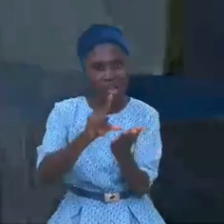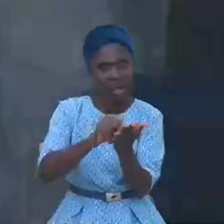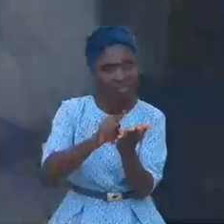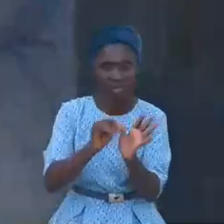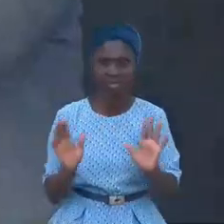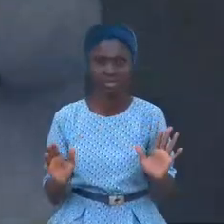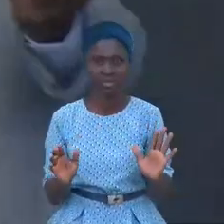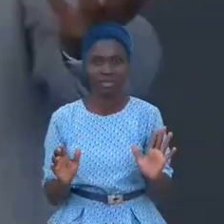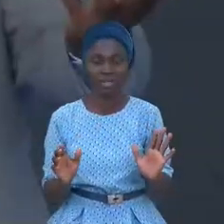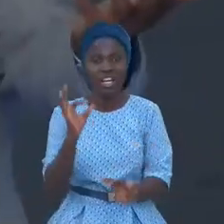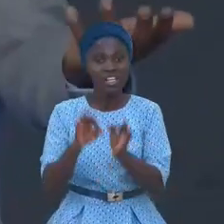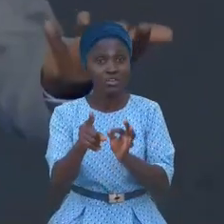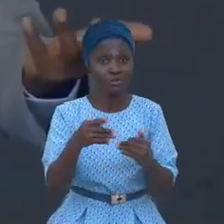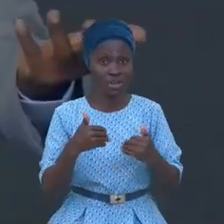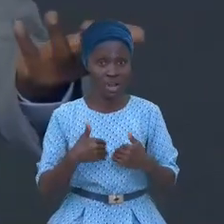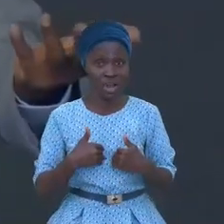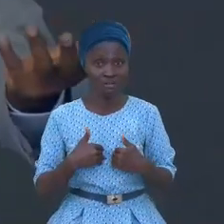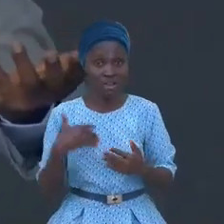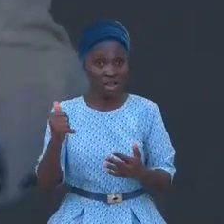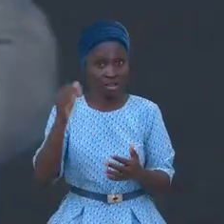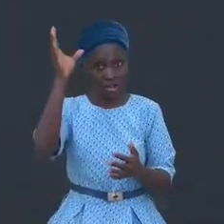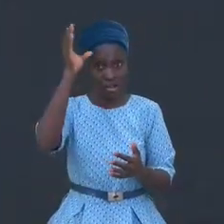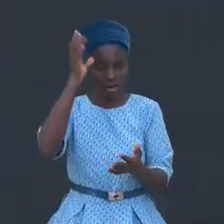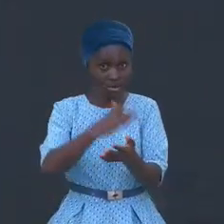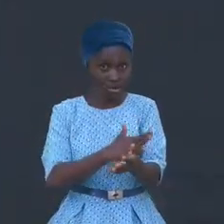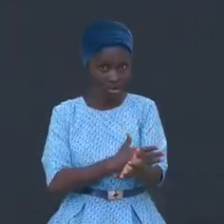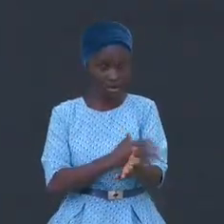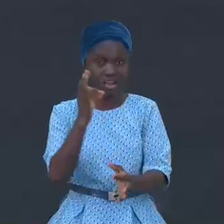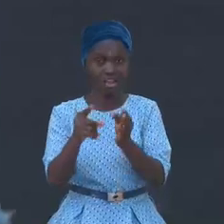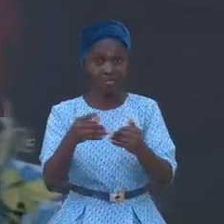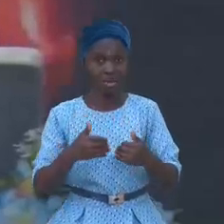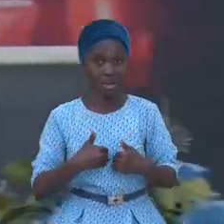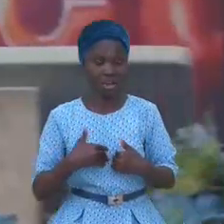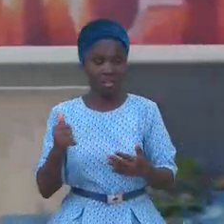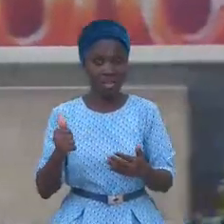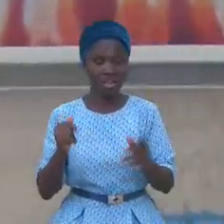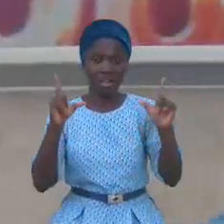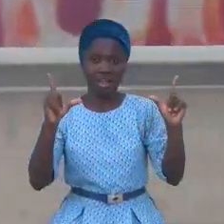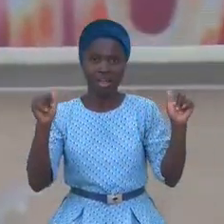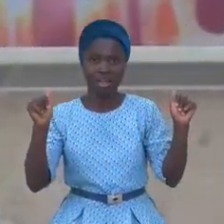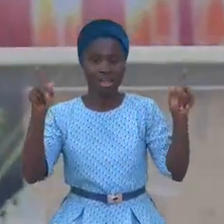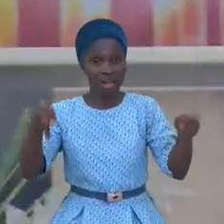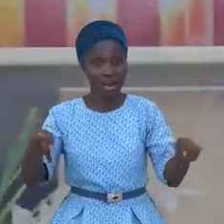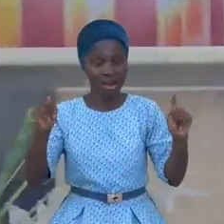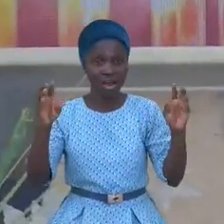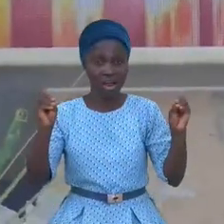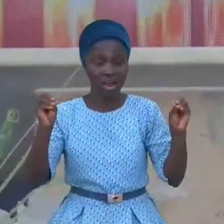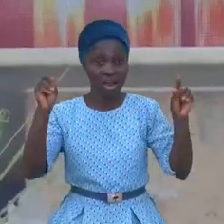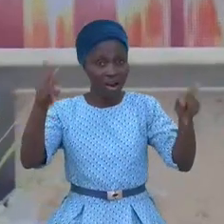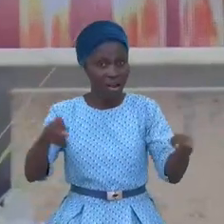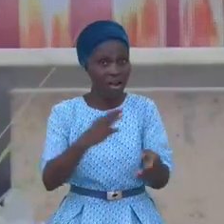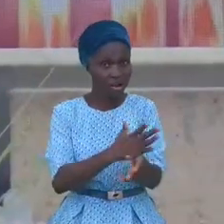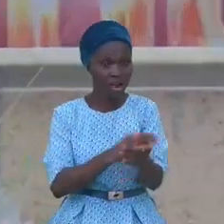empreintes digitales. Si tu as une tablette, si tu as un ordinateur portatif, si tu as